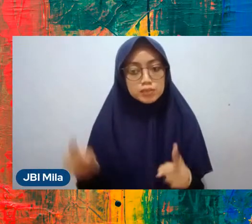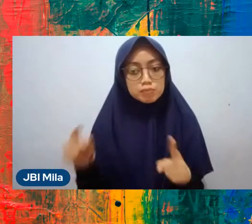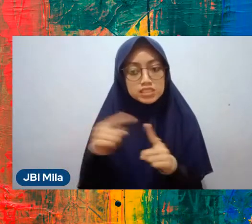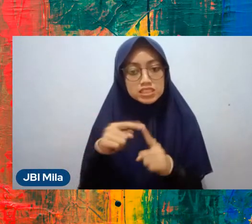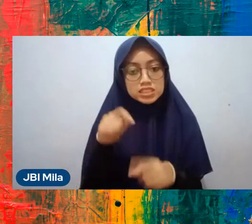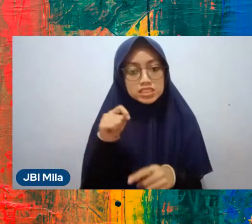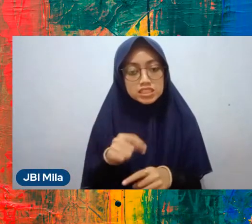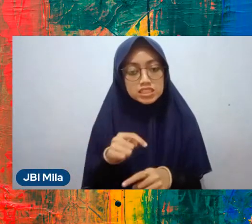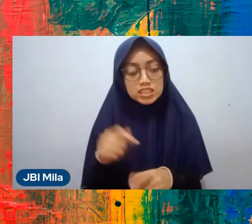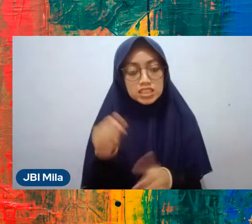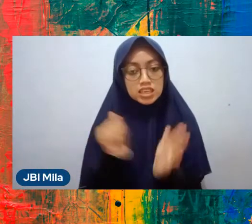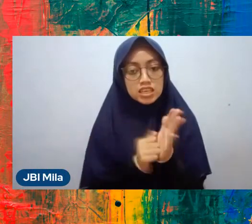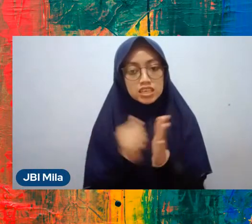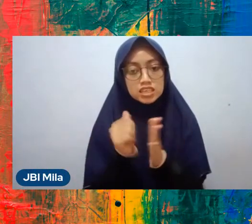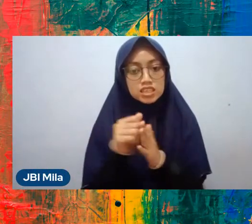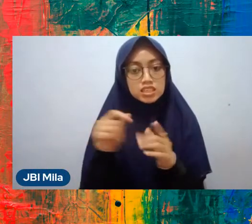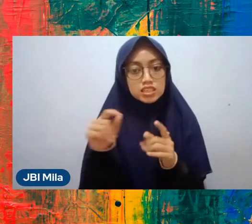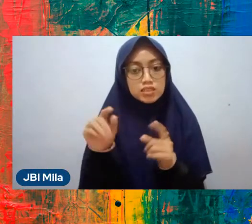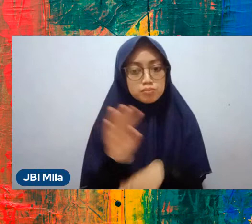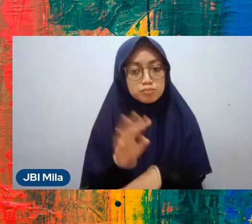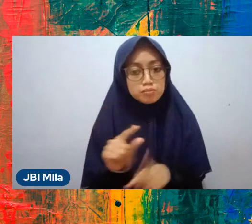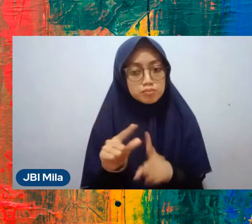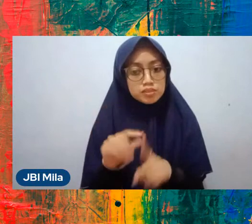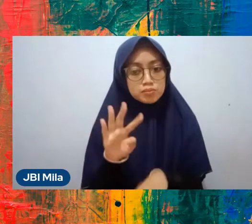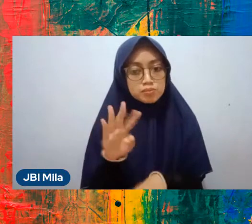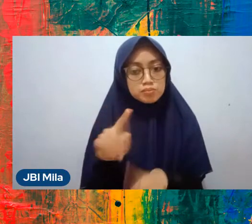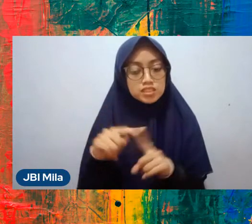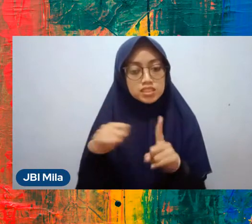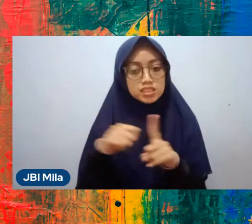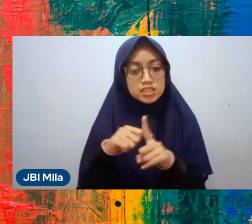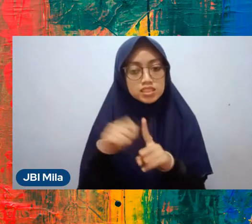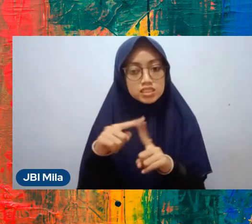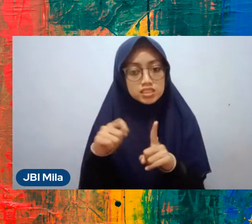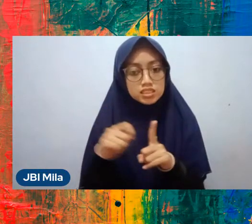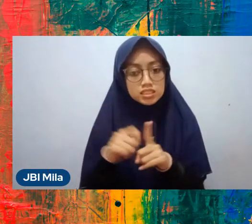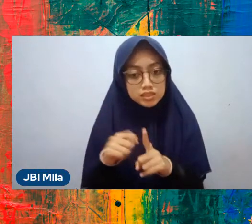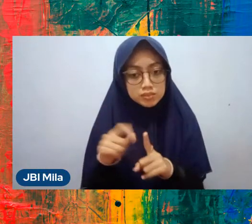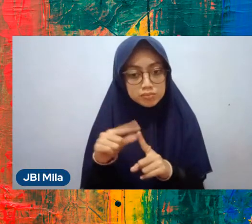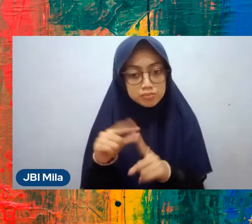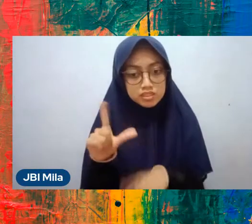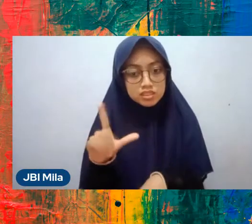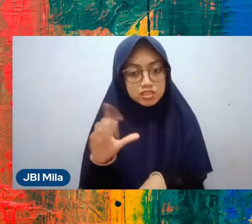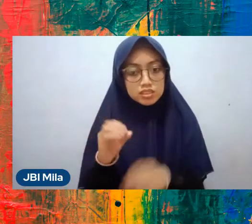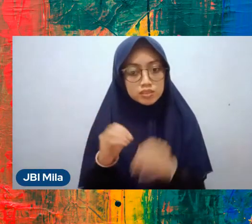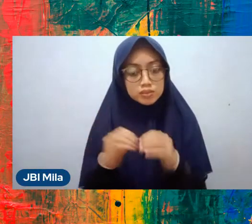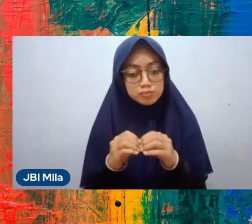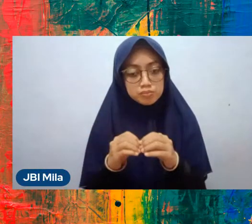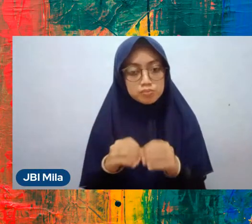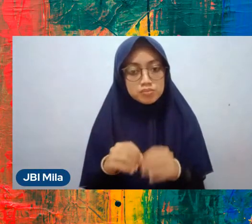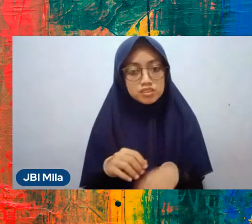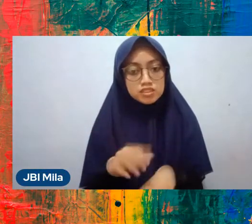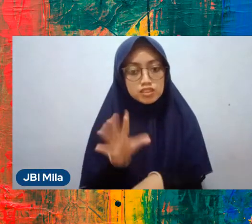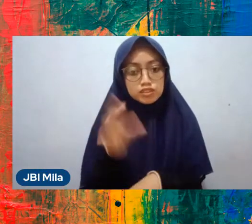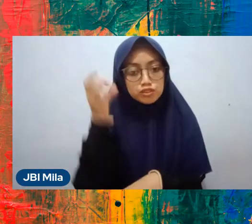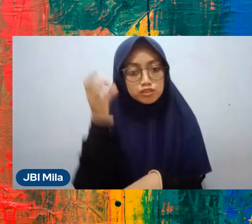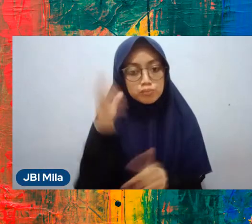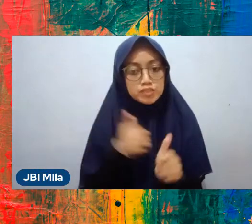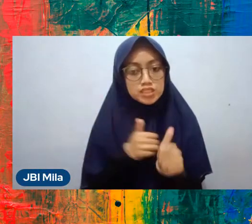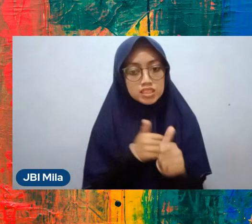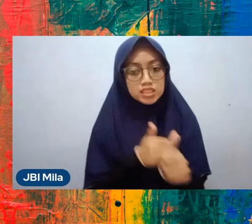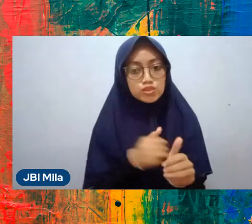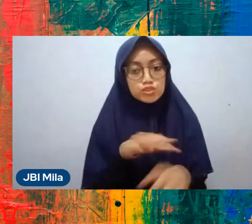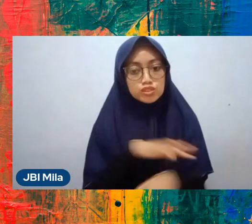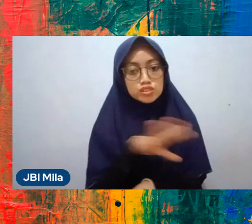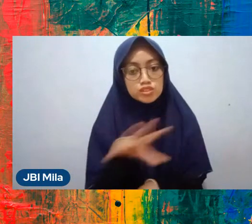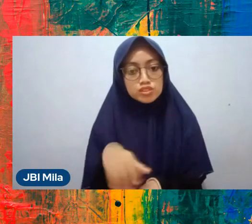TKPB Online. Jangan lupa untuk follow dan subscribe media sosial P4TK, TK dan PLB. Ikuti terus